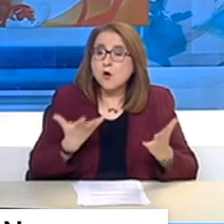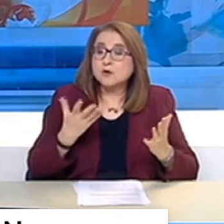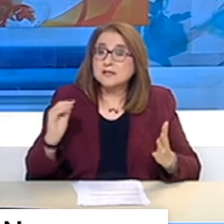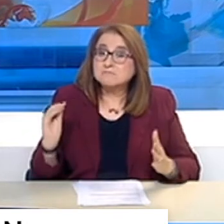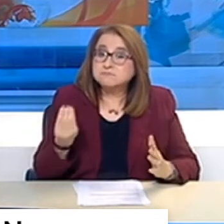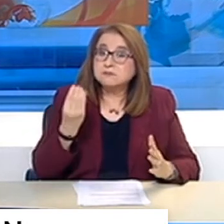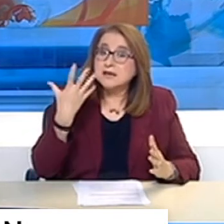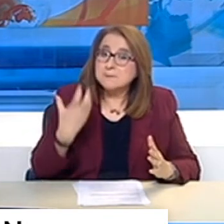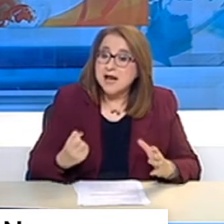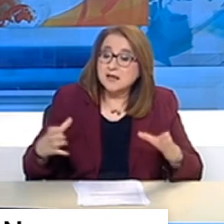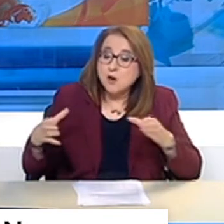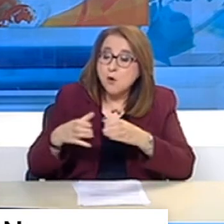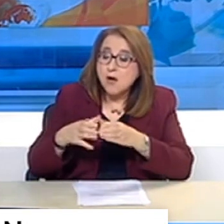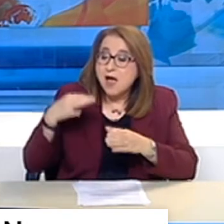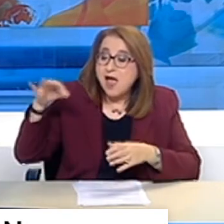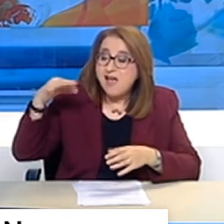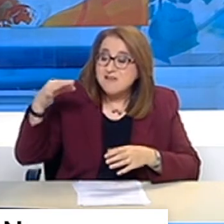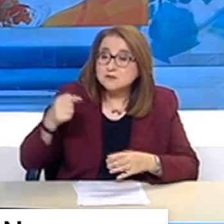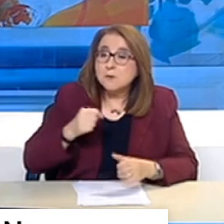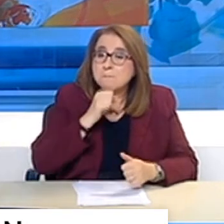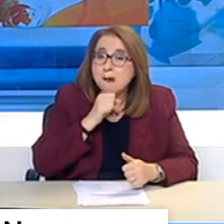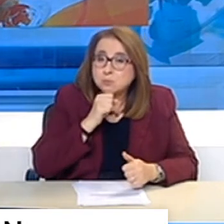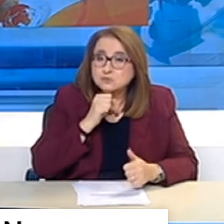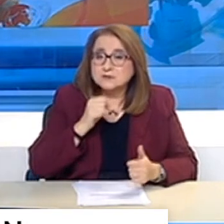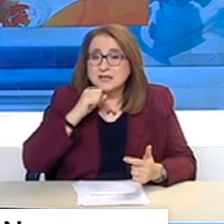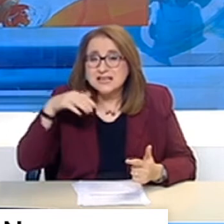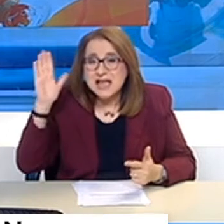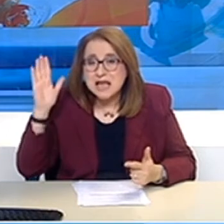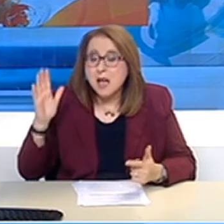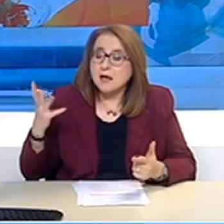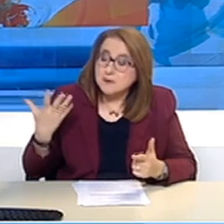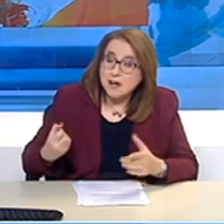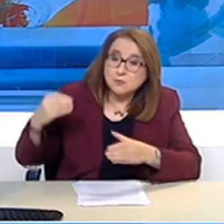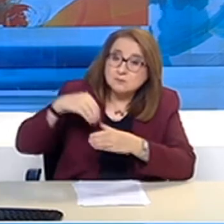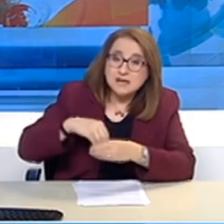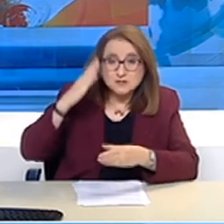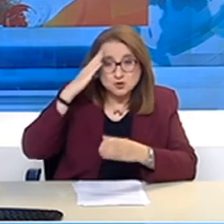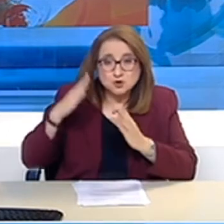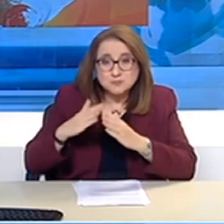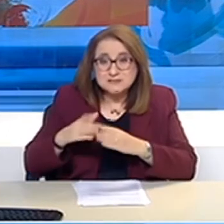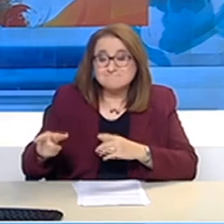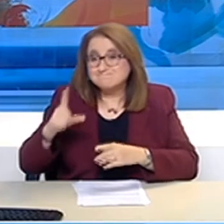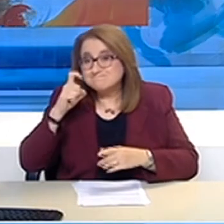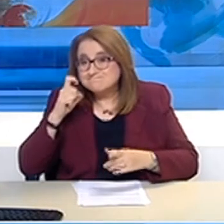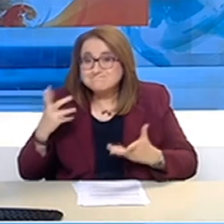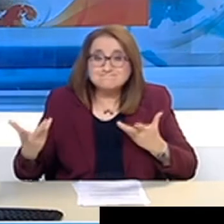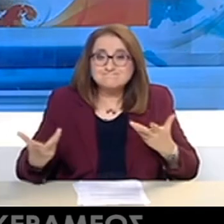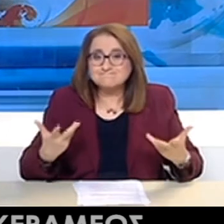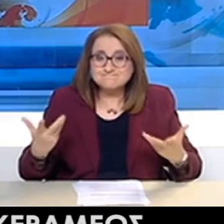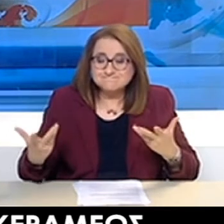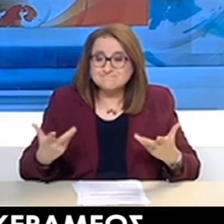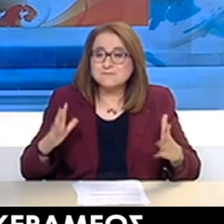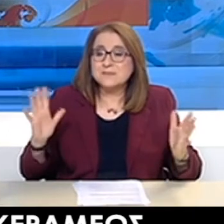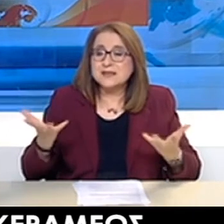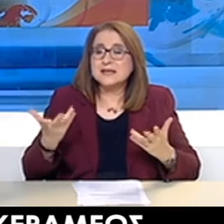ατόμου ευπαθούς ομάδα στο σπίτι, όπως τα άτομα αυτά έχουν οριστεί από την αρμόδια επιτροπή, ή σε περίπτωση που υπάρχει στο